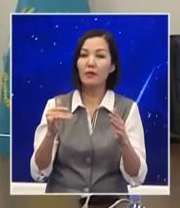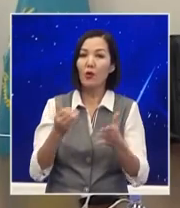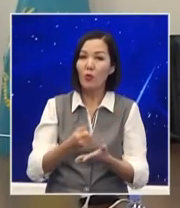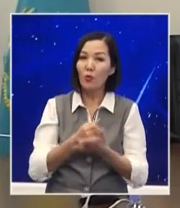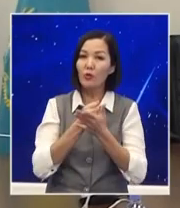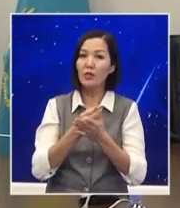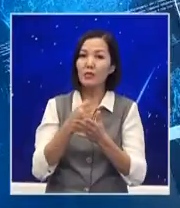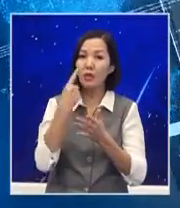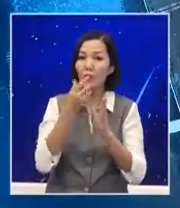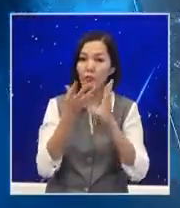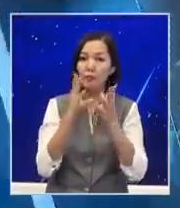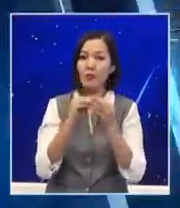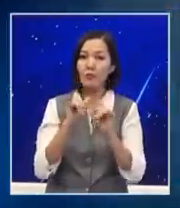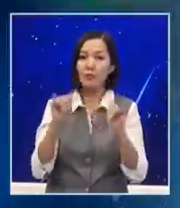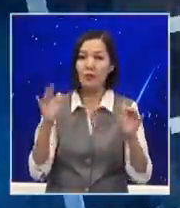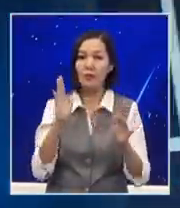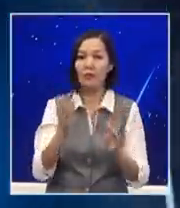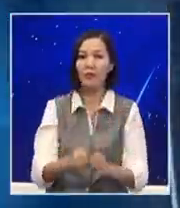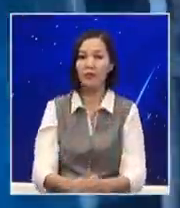ауызбірліктен айырмасын.